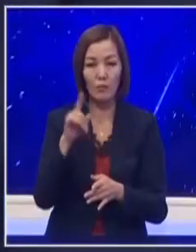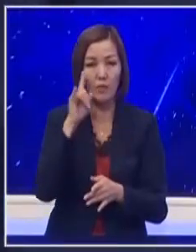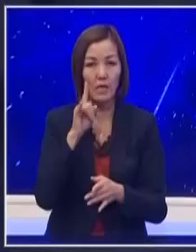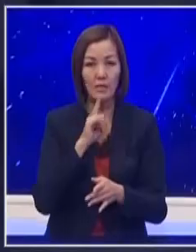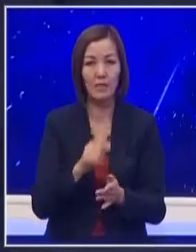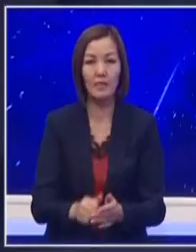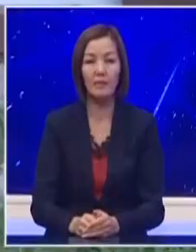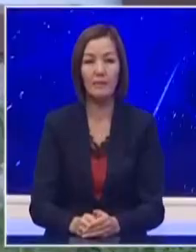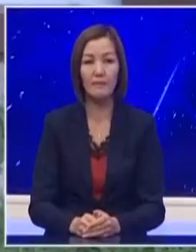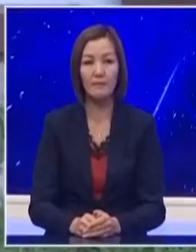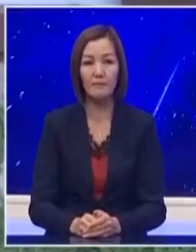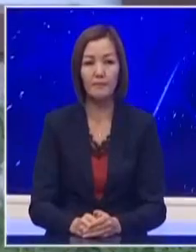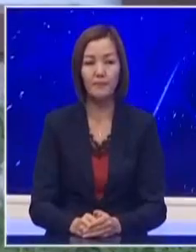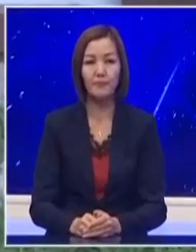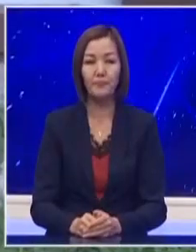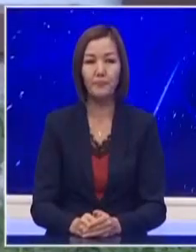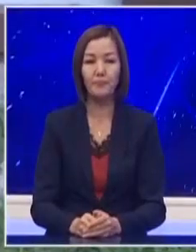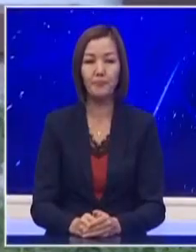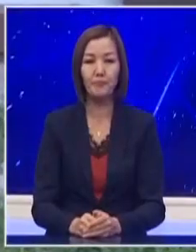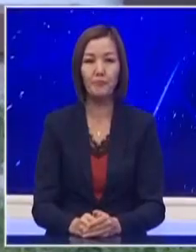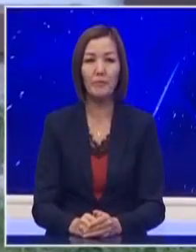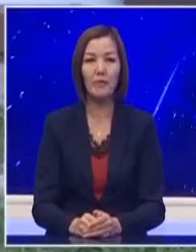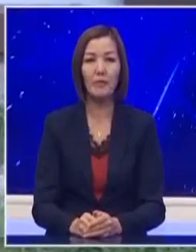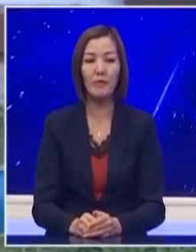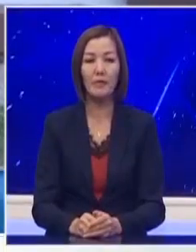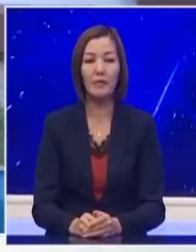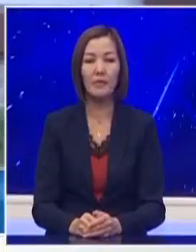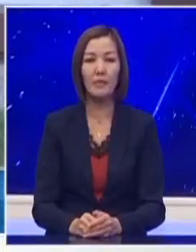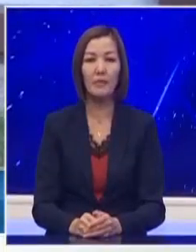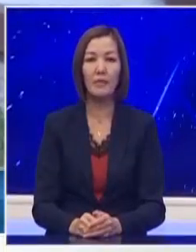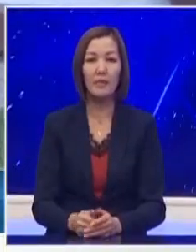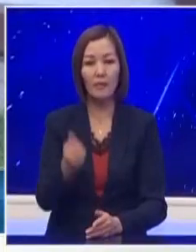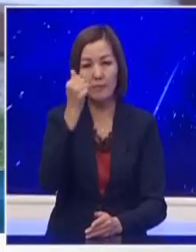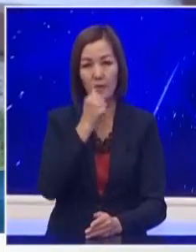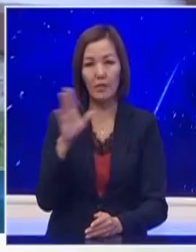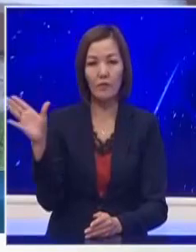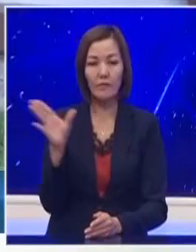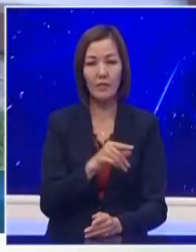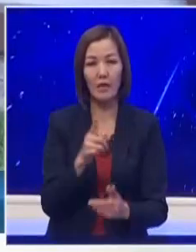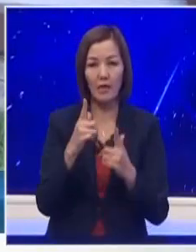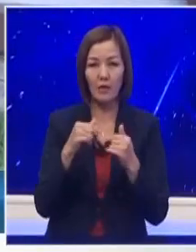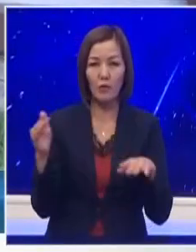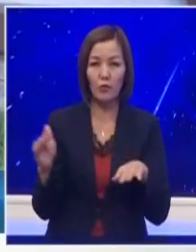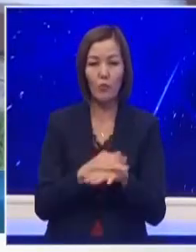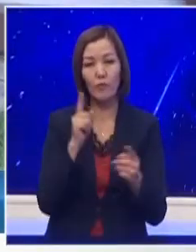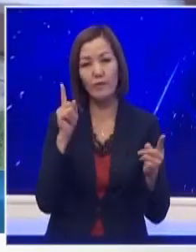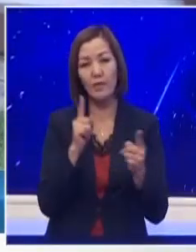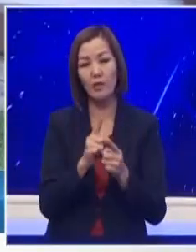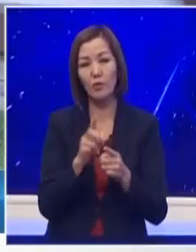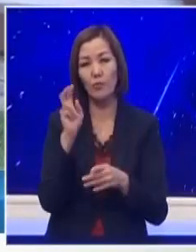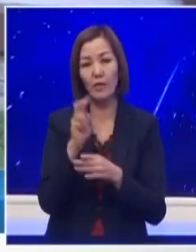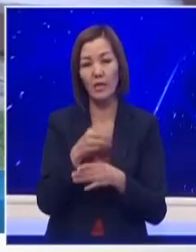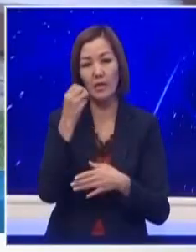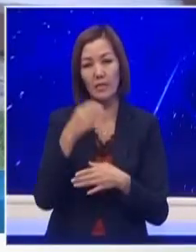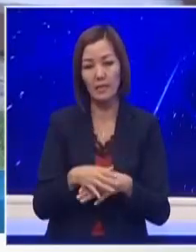Казахстан золото кишки надо медик благодарю всех кто организовал такую теплую встречу приехали